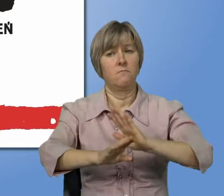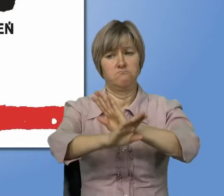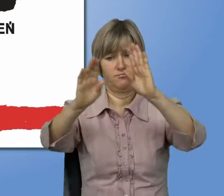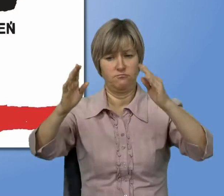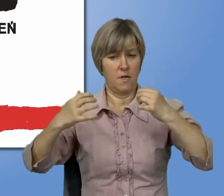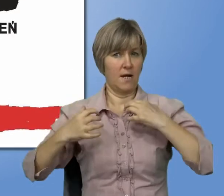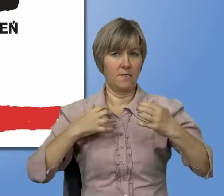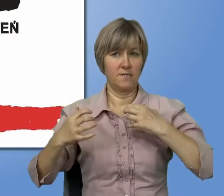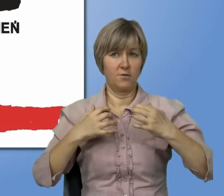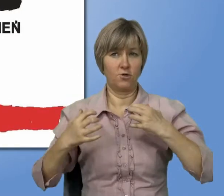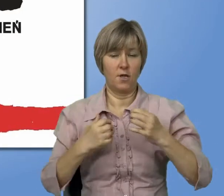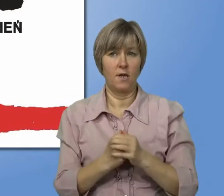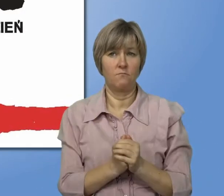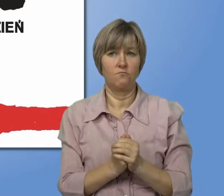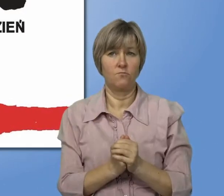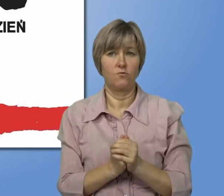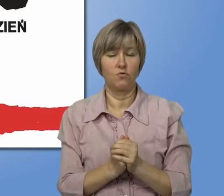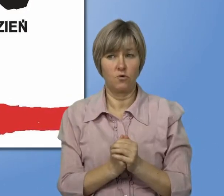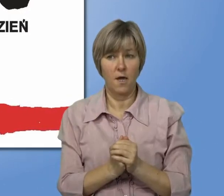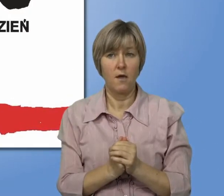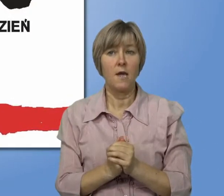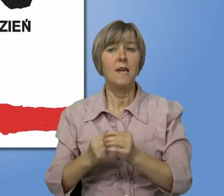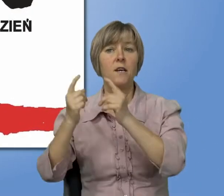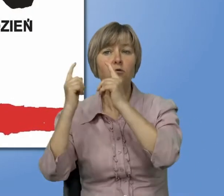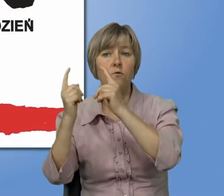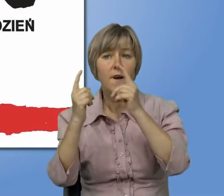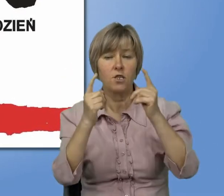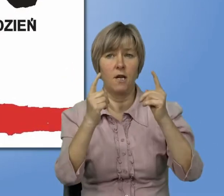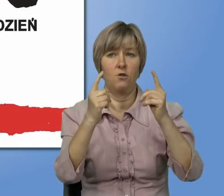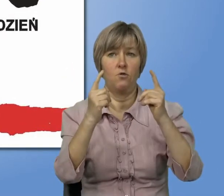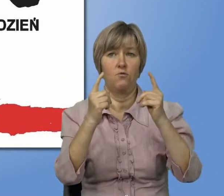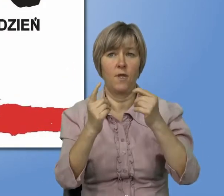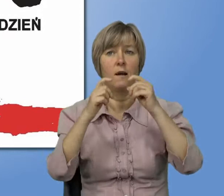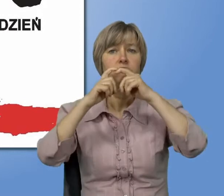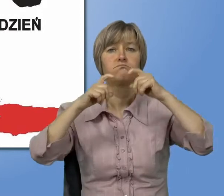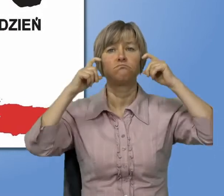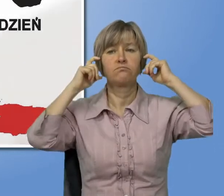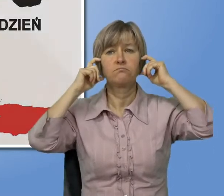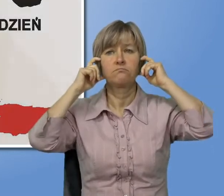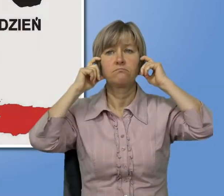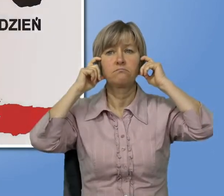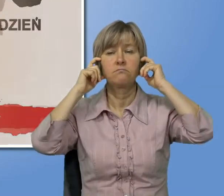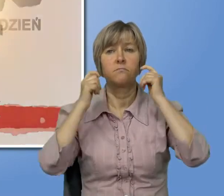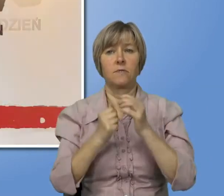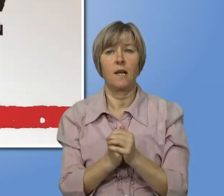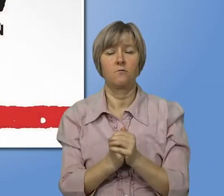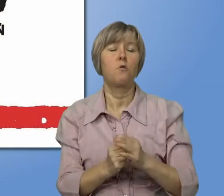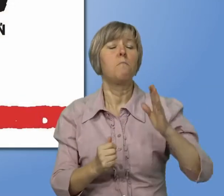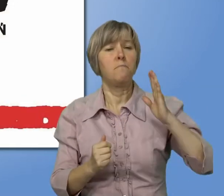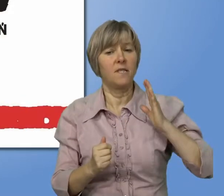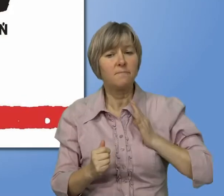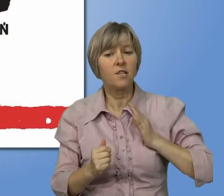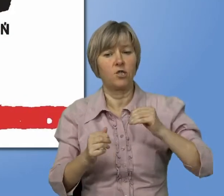które zapewniają wysoki standard higieny, a Europejskie Centrum Solidarności na wystawie stałej zapewnia, są bezpiecznymi miejscami